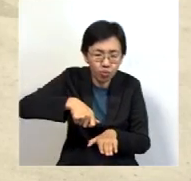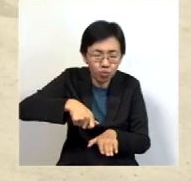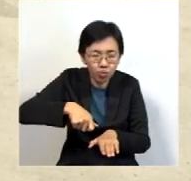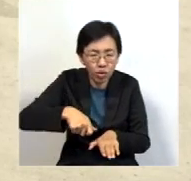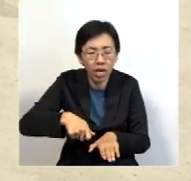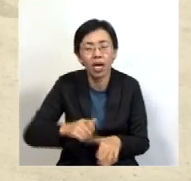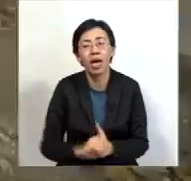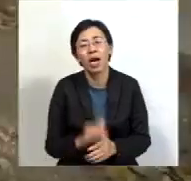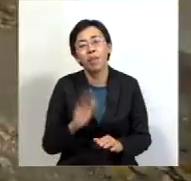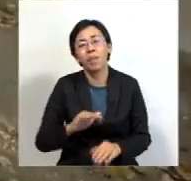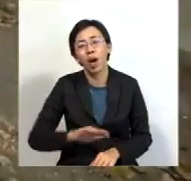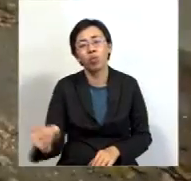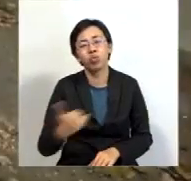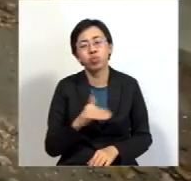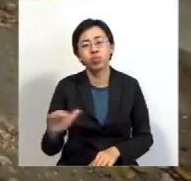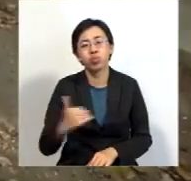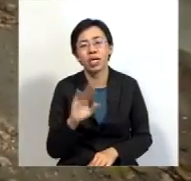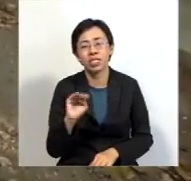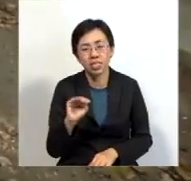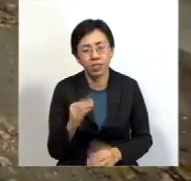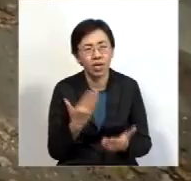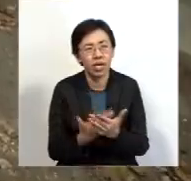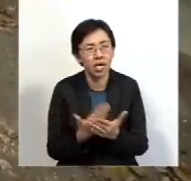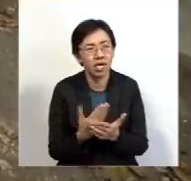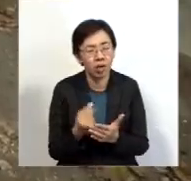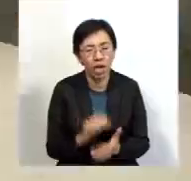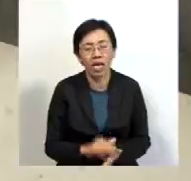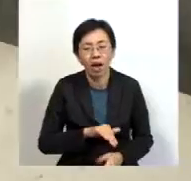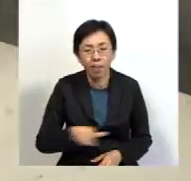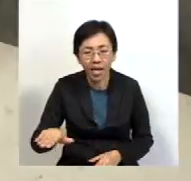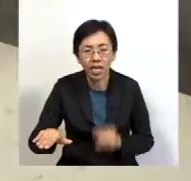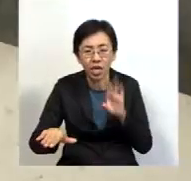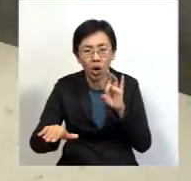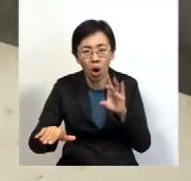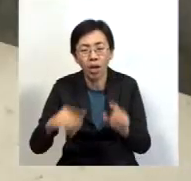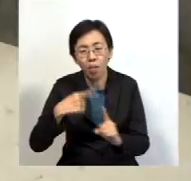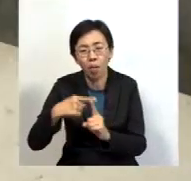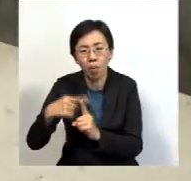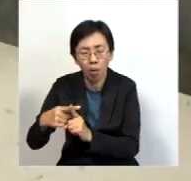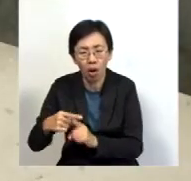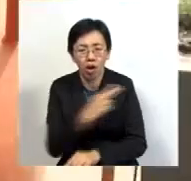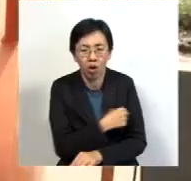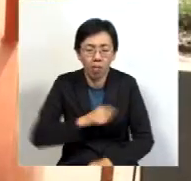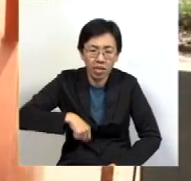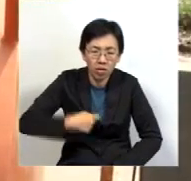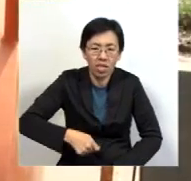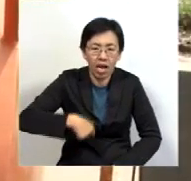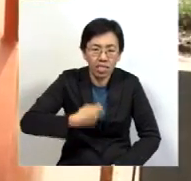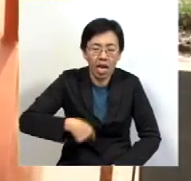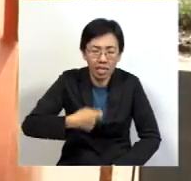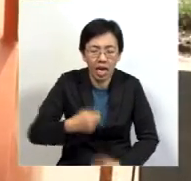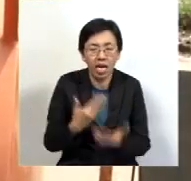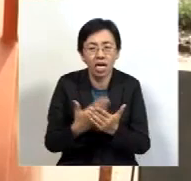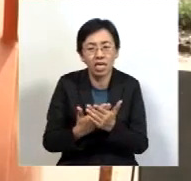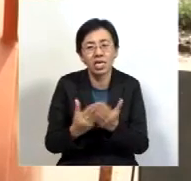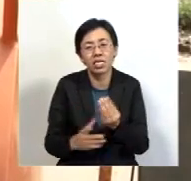าณเกือบ40เที่ยวต่อวันก็คิดเป็นเงินเนี่ยเฉลี่ยเที่ยวละ100บาทซึ่งโรงพยาบาลก็ต้องจ่ายเงินไปเนี่ยประมาณ 4,000